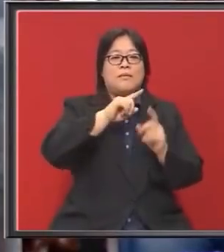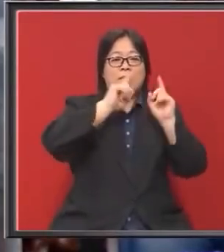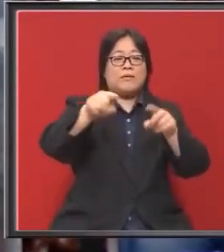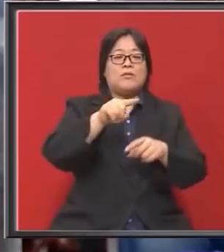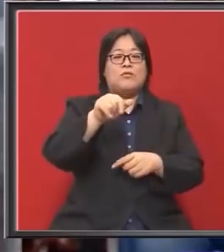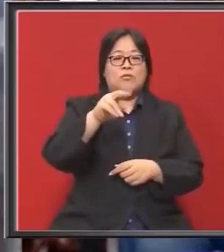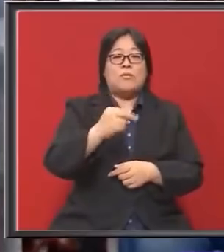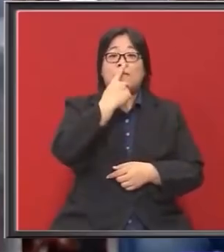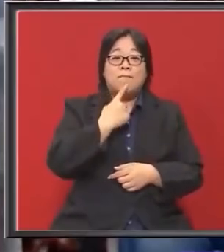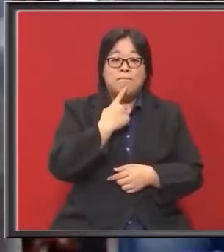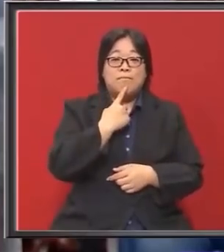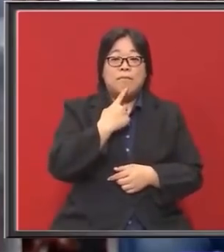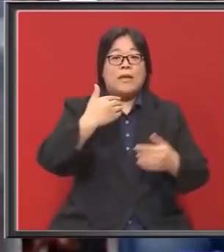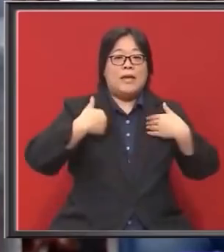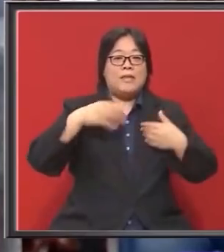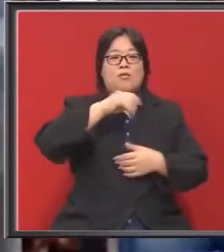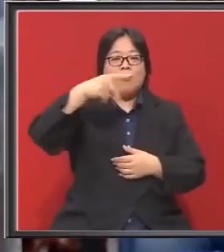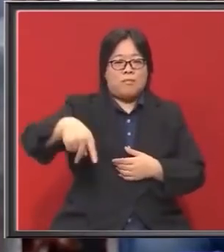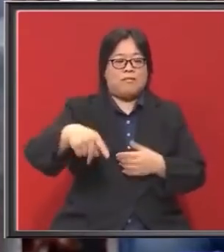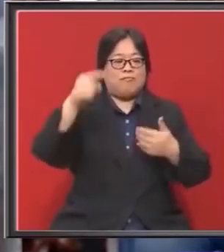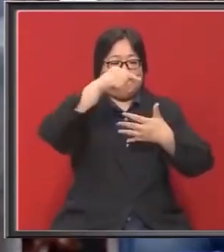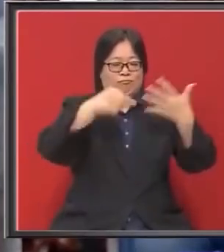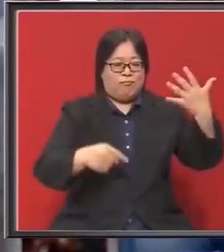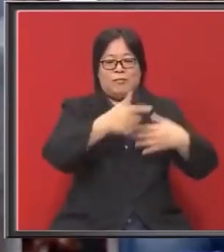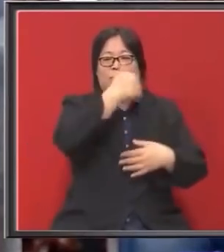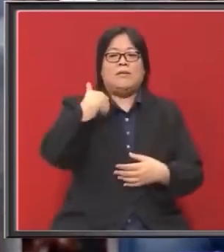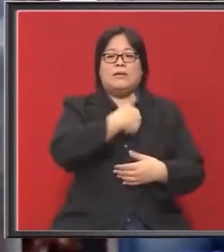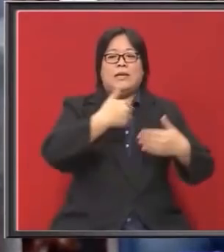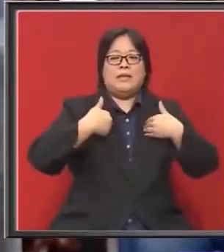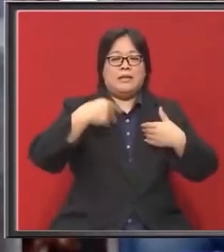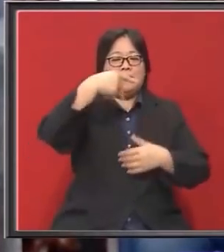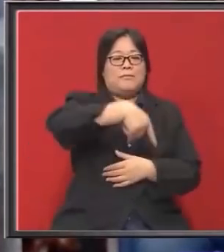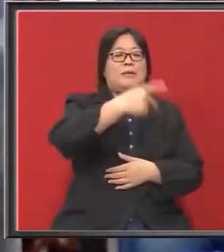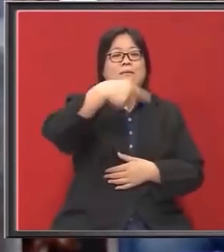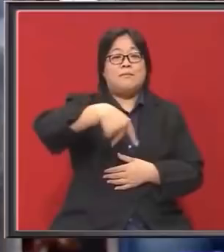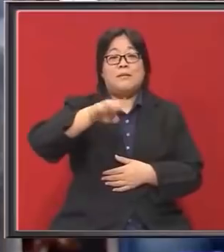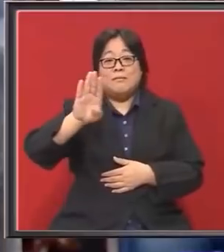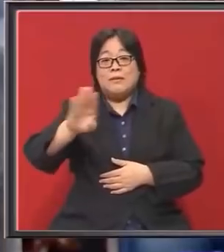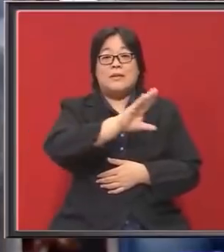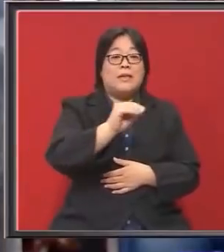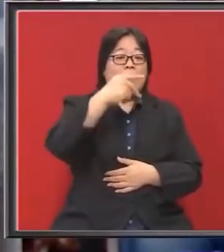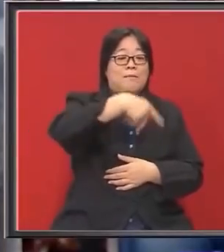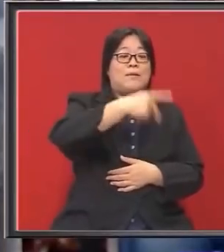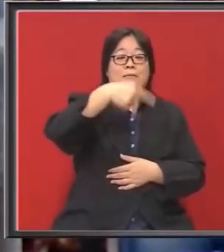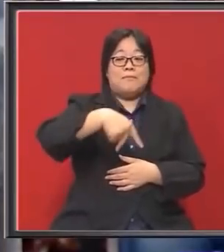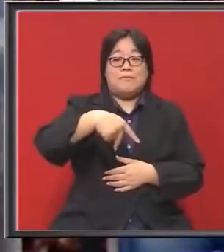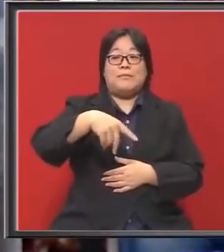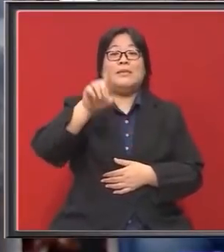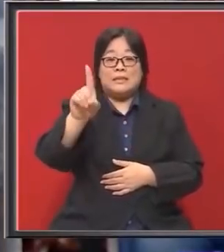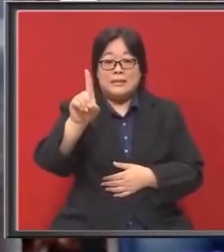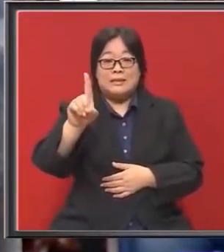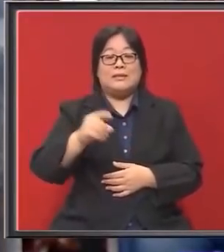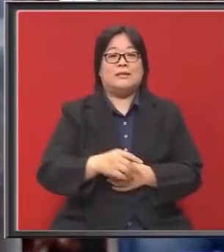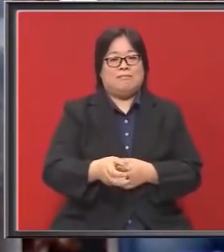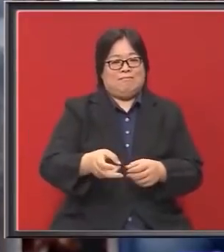saja yang pergi ke suatu Merah Plaza merah kita di shopee tertentu sebaiknya kita Devi kefir by dan juga Pique